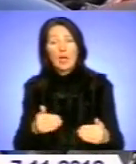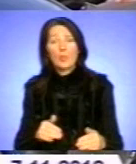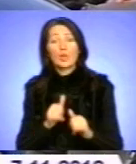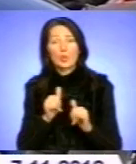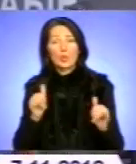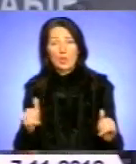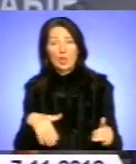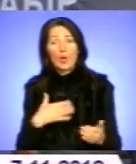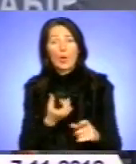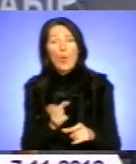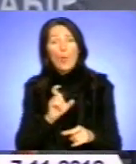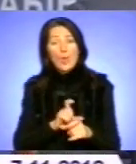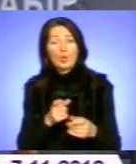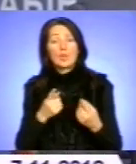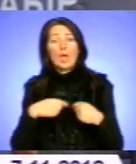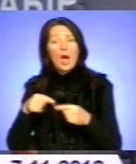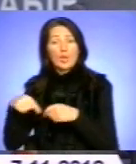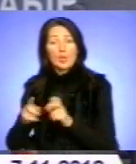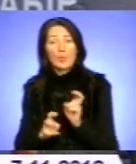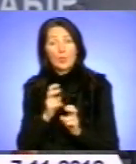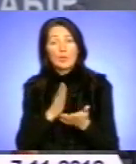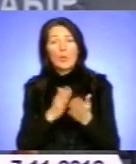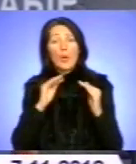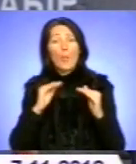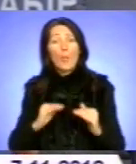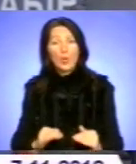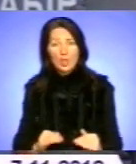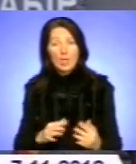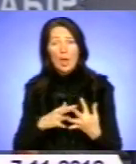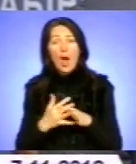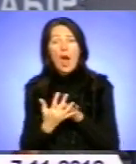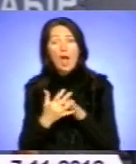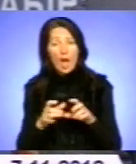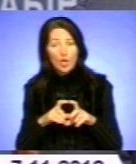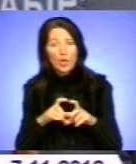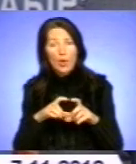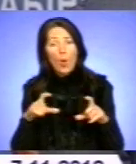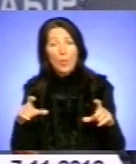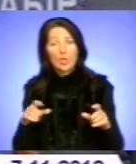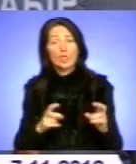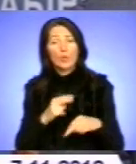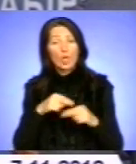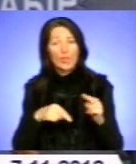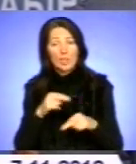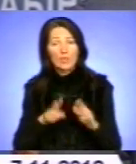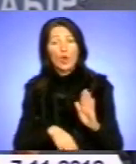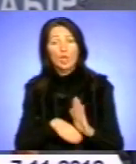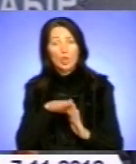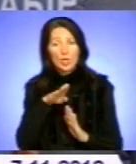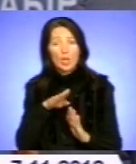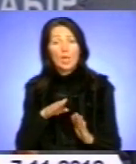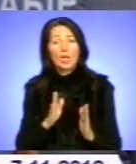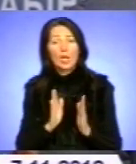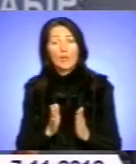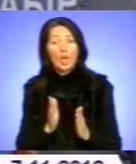галузях промисловості. Ми маємо падіння по аграрному комплексу, по будівництву і зростання виключно